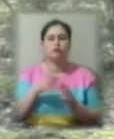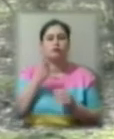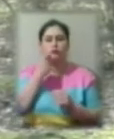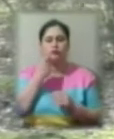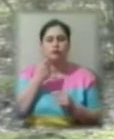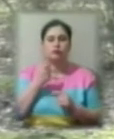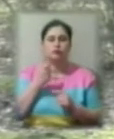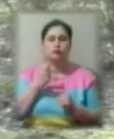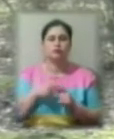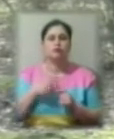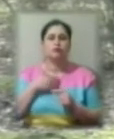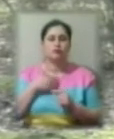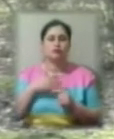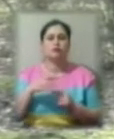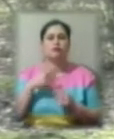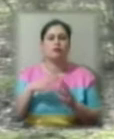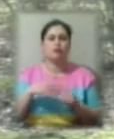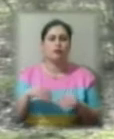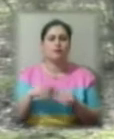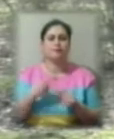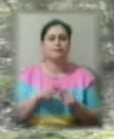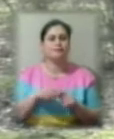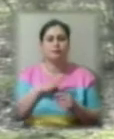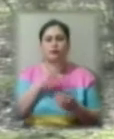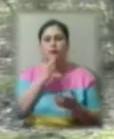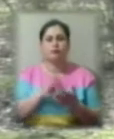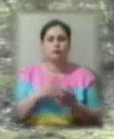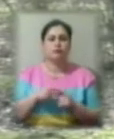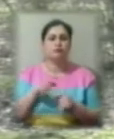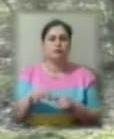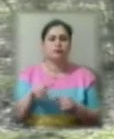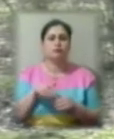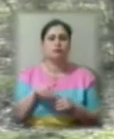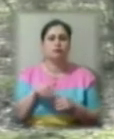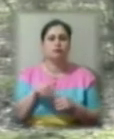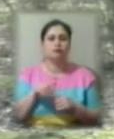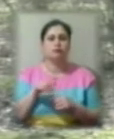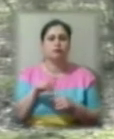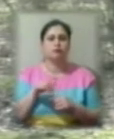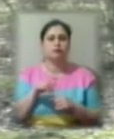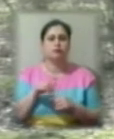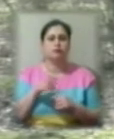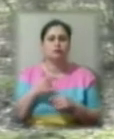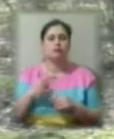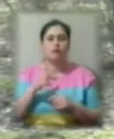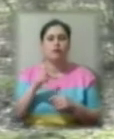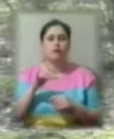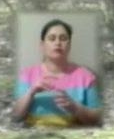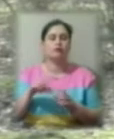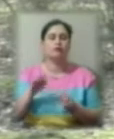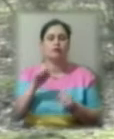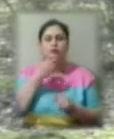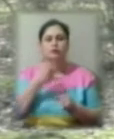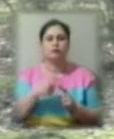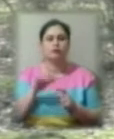сім'ї, тому на тебе колосальна відповідальність, бережи маму». І з гордістю можу сказати, що він це випробування